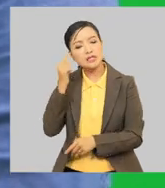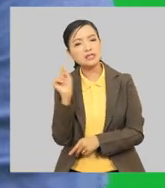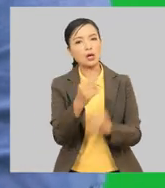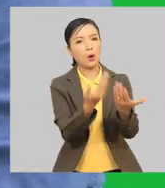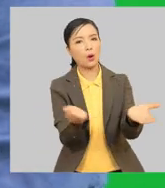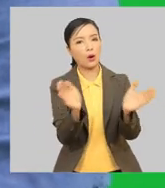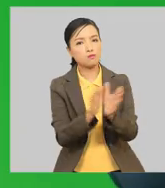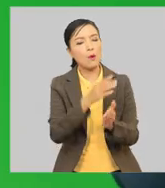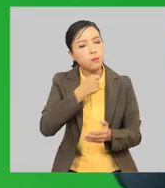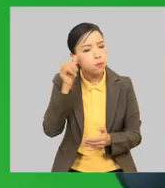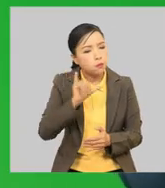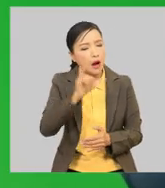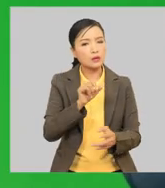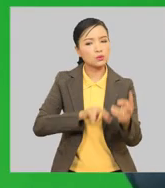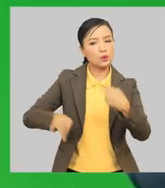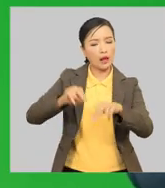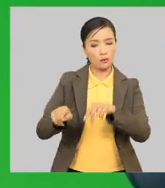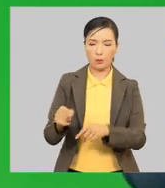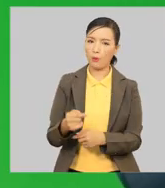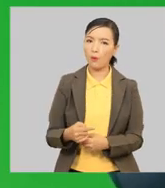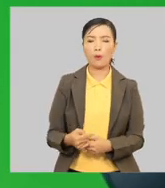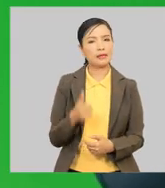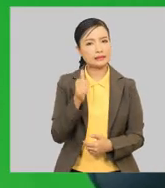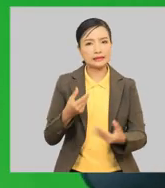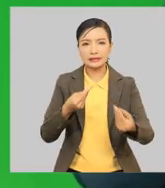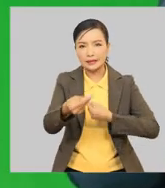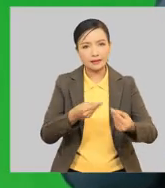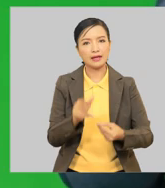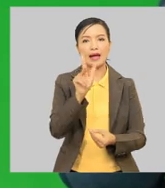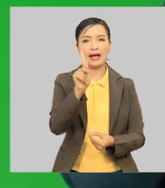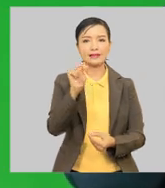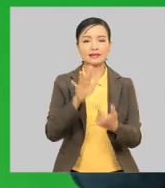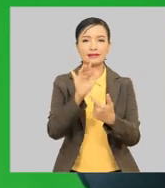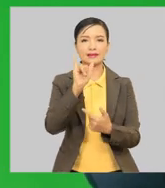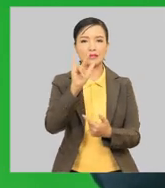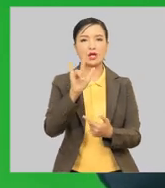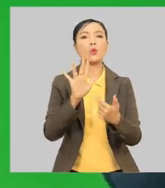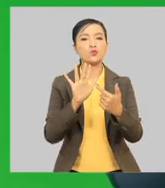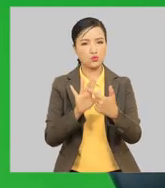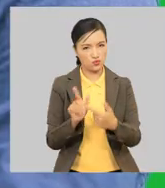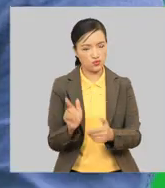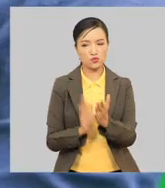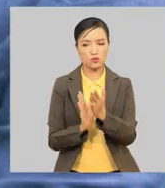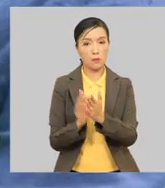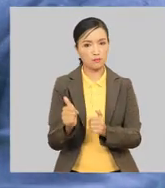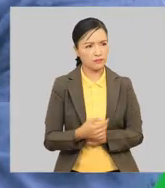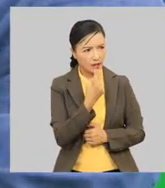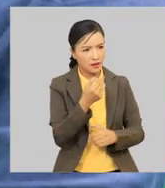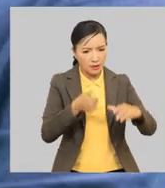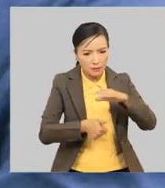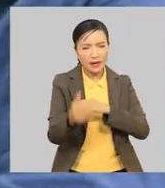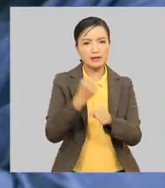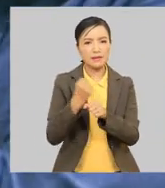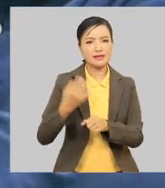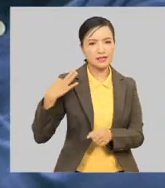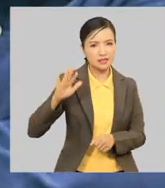เองเขาคิดถึงคนในครอบครัวที่ดูแลเขามาด้วยเขาเป็นเด็กที่มีความกตัญญูด้วยค่ะอันนี้คือสิ่งที่ชื่นชมเขามาก ๆนอกจากความกตัญญูแล้วเห็นว่